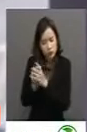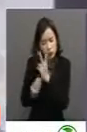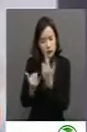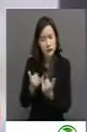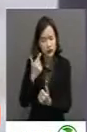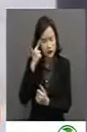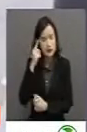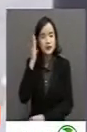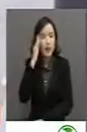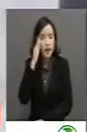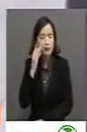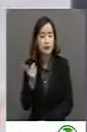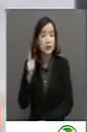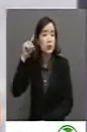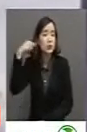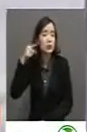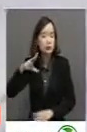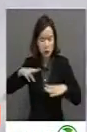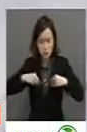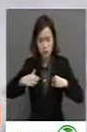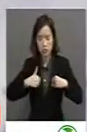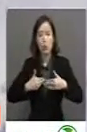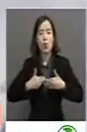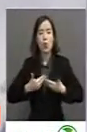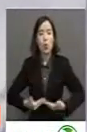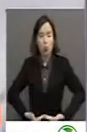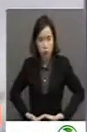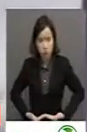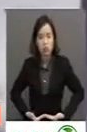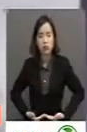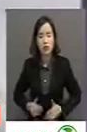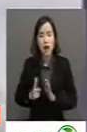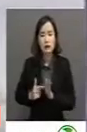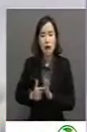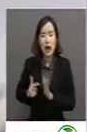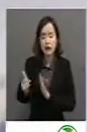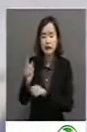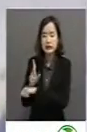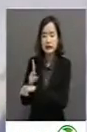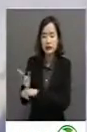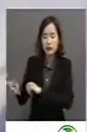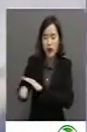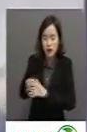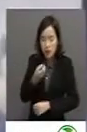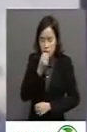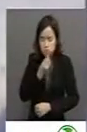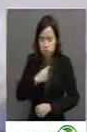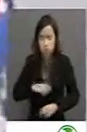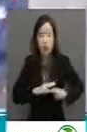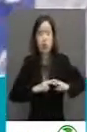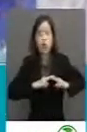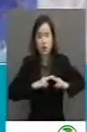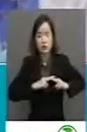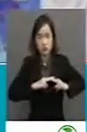สาวคนนี้ก็สารภาพว่าท้องแล้วซื้อยาสอดผ่านทางอินเทอร์เน็ตมาทำแท้งด้วยตัวเองนะครับเจ้าหน้าที่นี่นะฮ